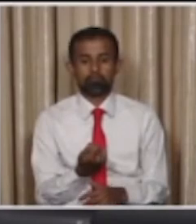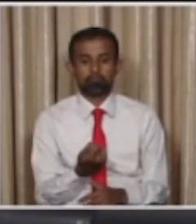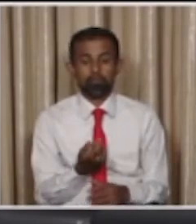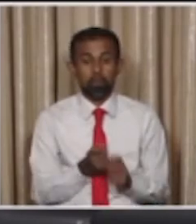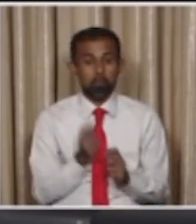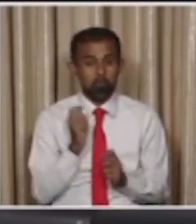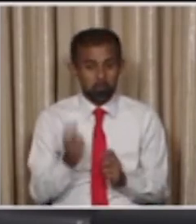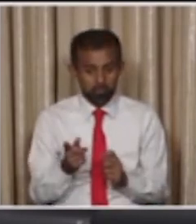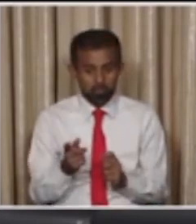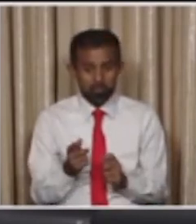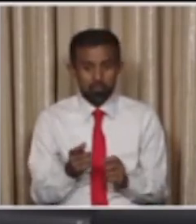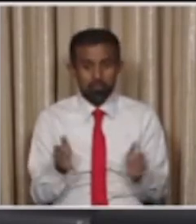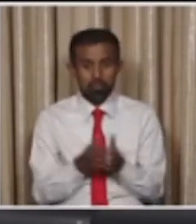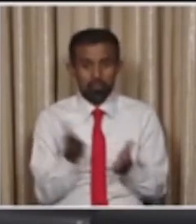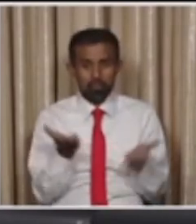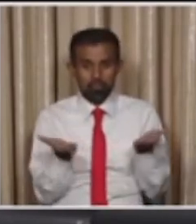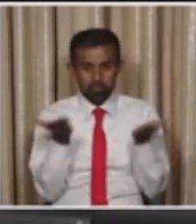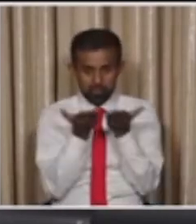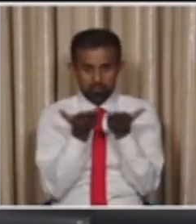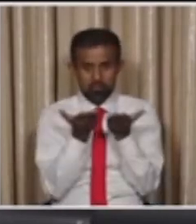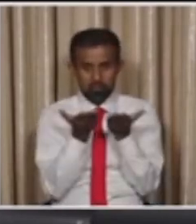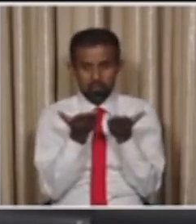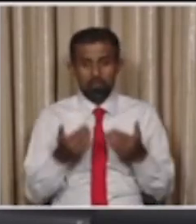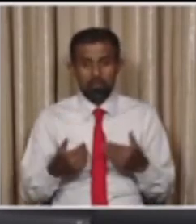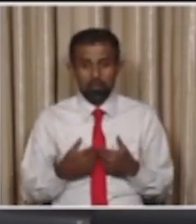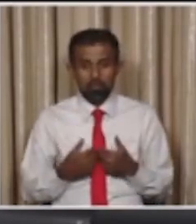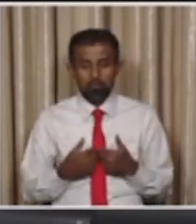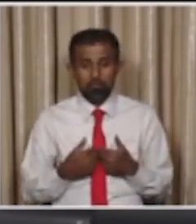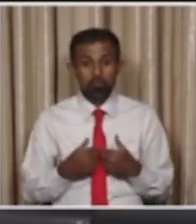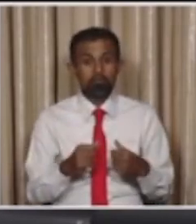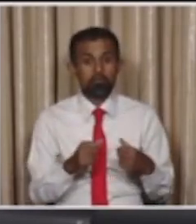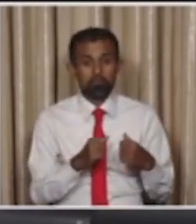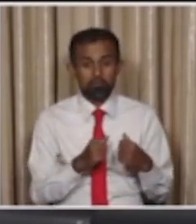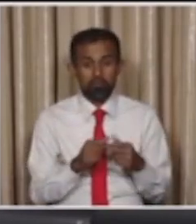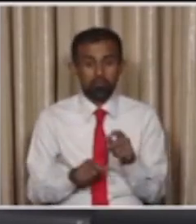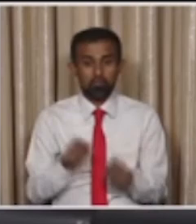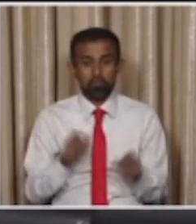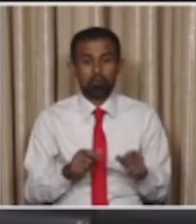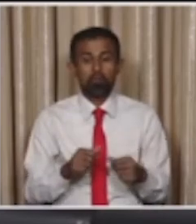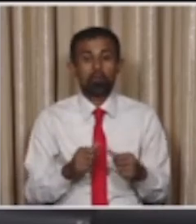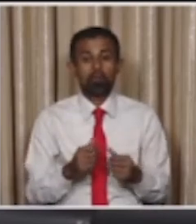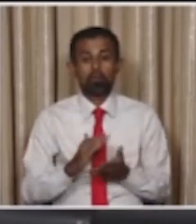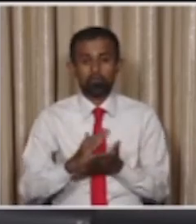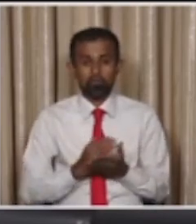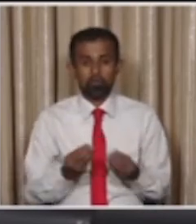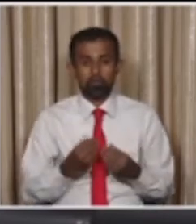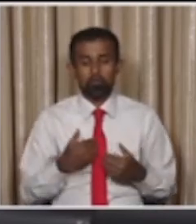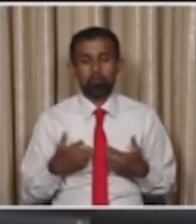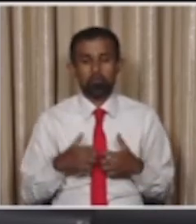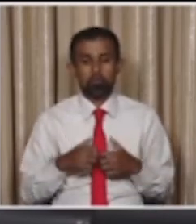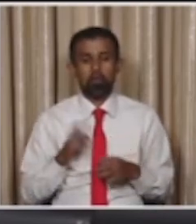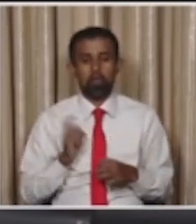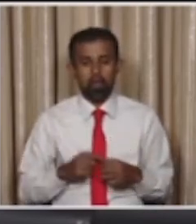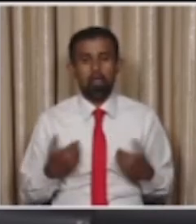ප්‍රීමියම් එකත් එක්ක සංසන්දනය කරාම අපිට එන ප්‍රතිලාභේ, ජනතාවට ලැබෙන ප්‍රතිලාභේ සම්බන්ධයෙන් අපිට ගැටළු ප්‍රශ්න